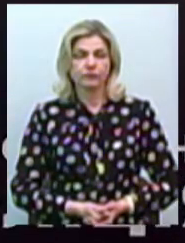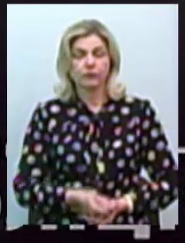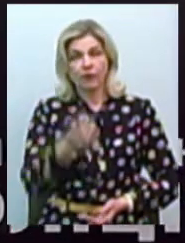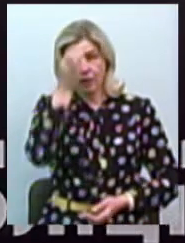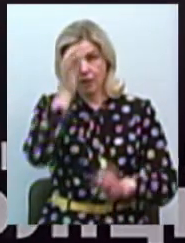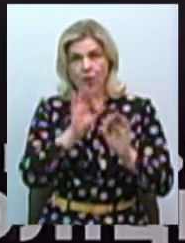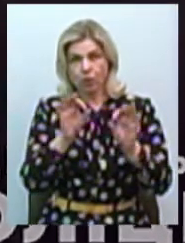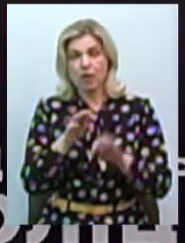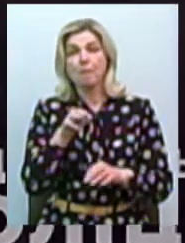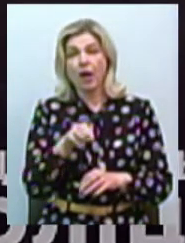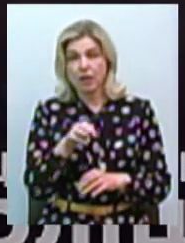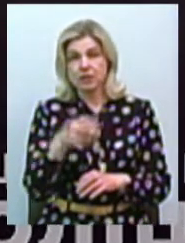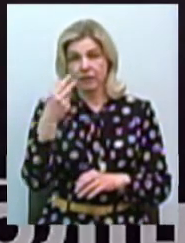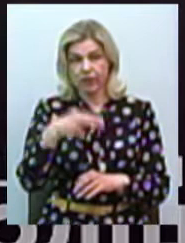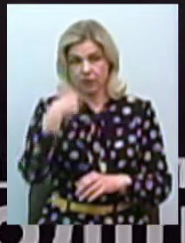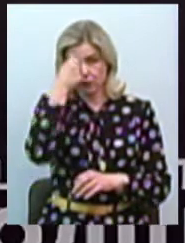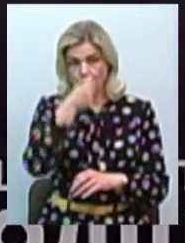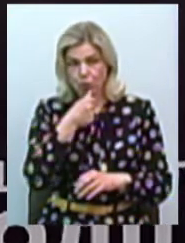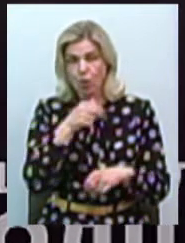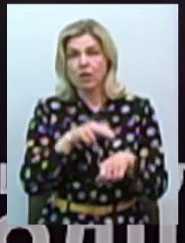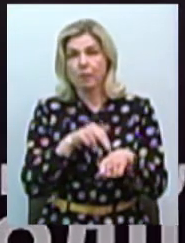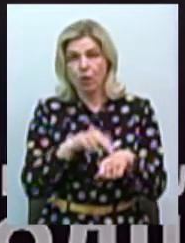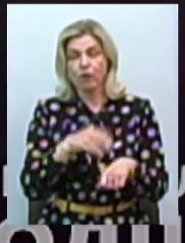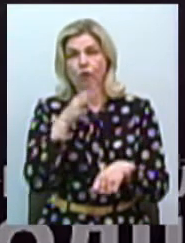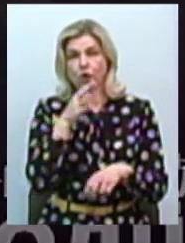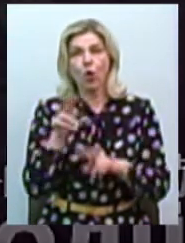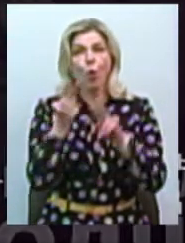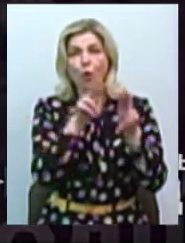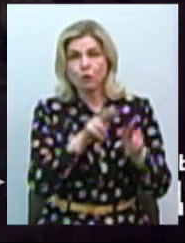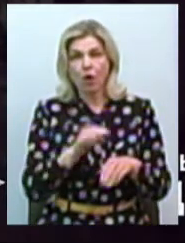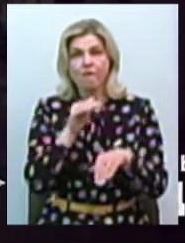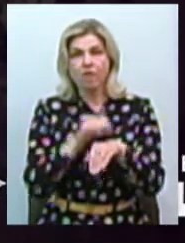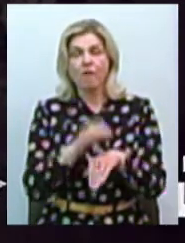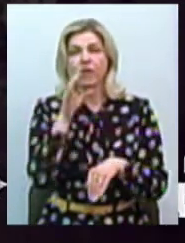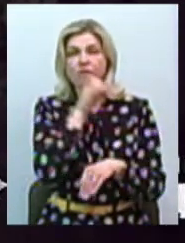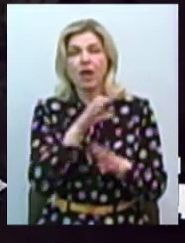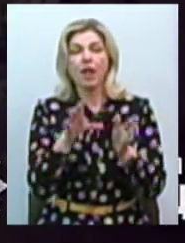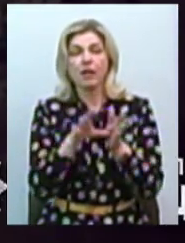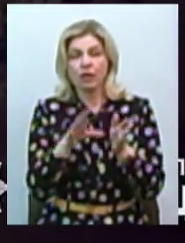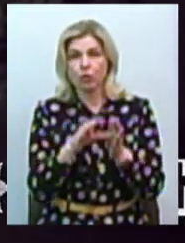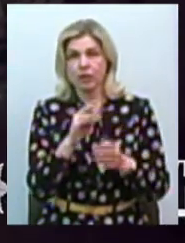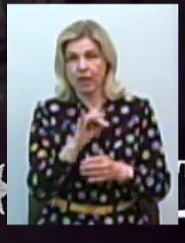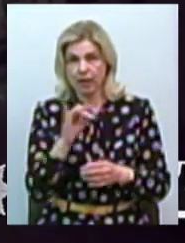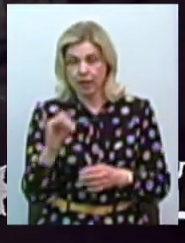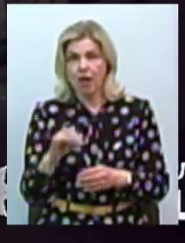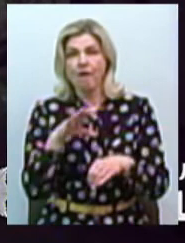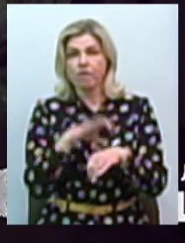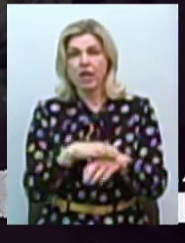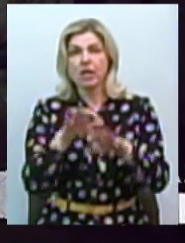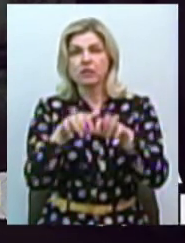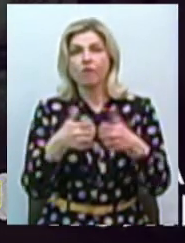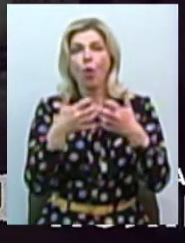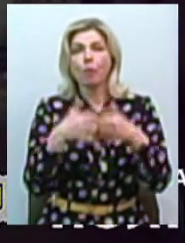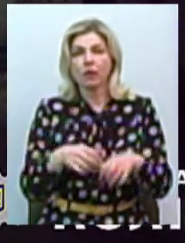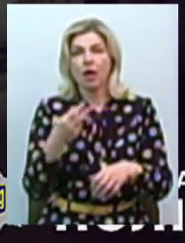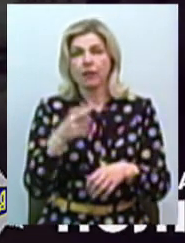Нагадаємо, у березні 2020 року правоохоронці під час обшуку за фактом викрадення електроенергії виявили та вилучили обладнання